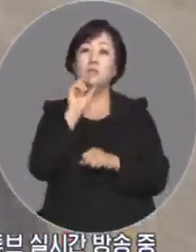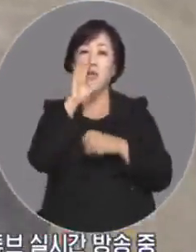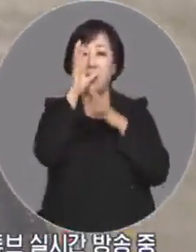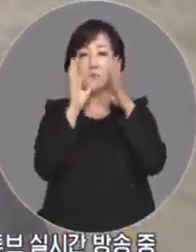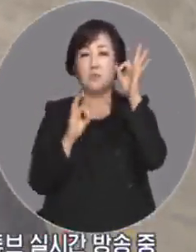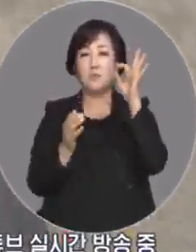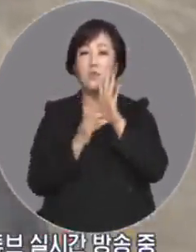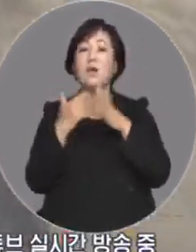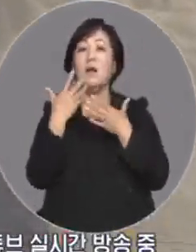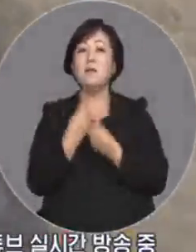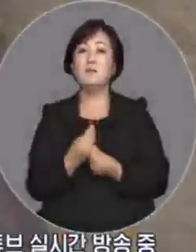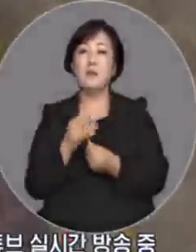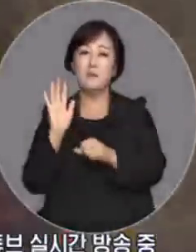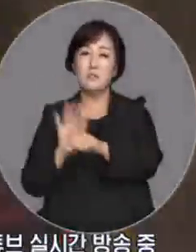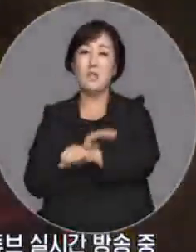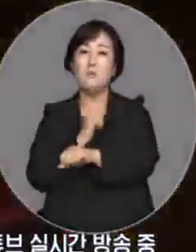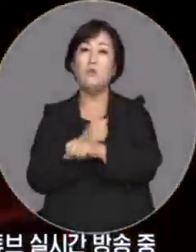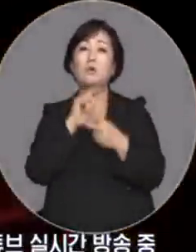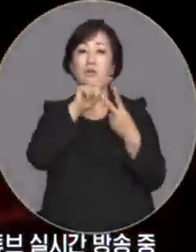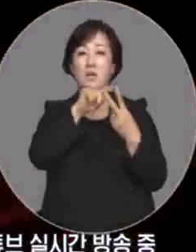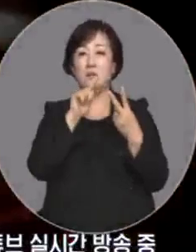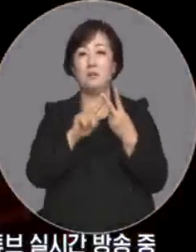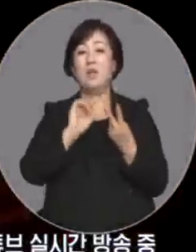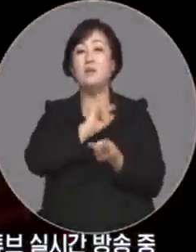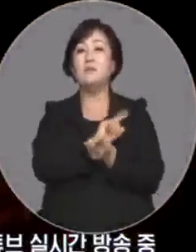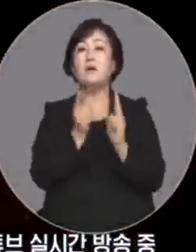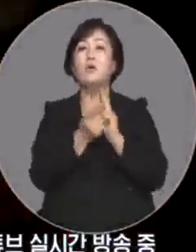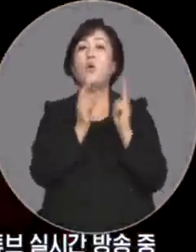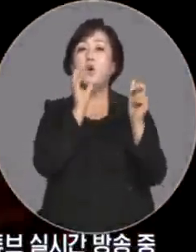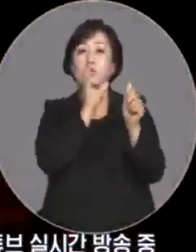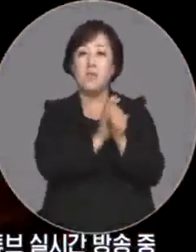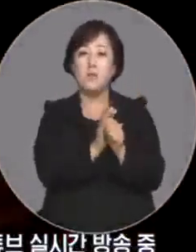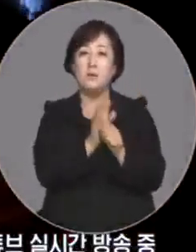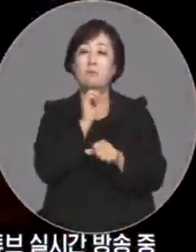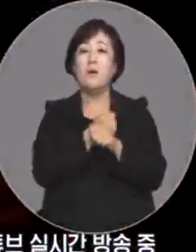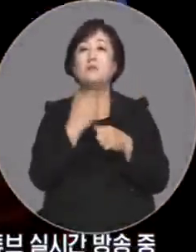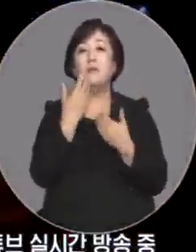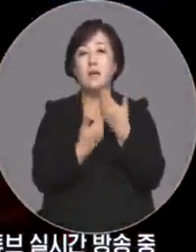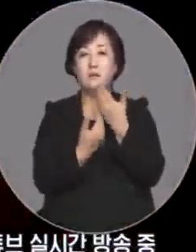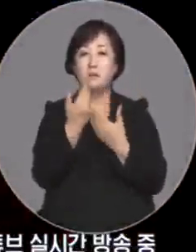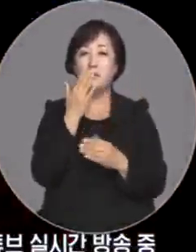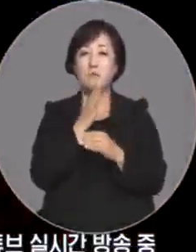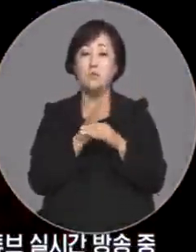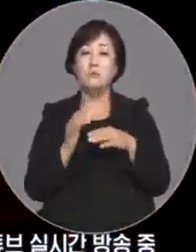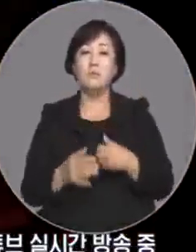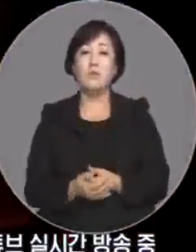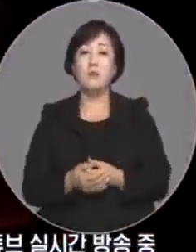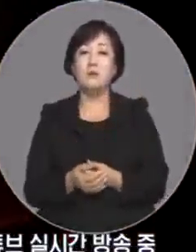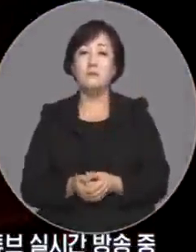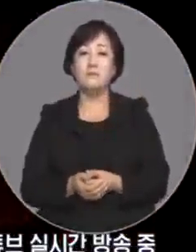과실이냐 안전조치 미흡이냐를 놓고 책임 공방이 이어지고 있습니다. UBC 뉴스 김예은입니다.